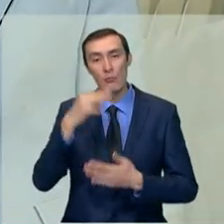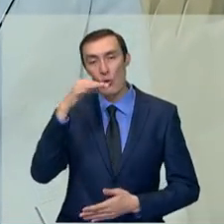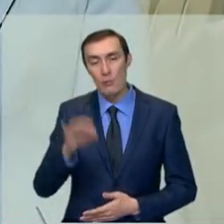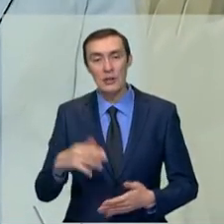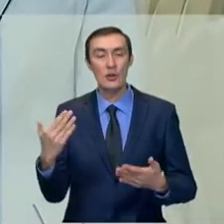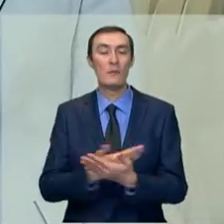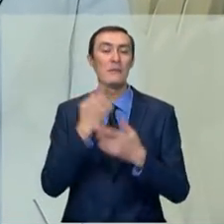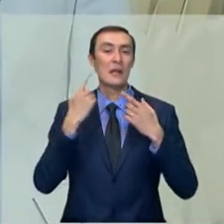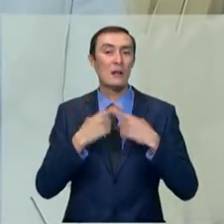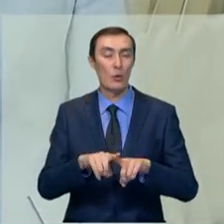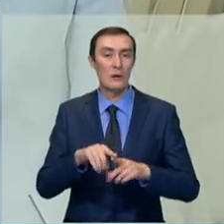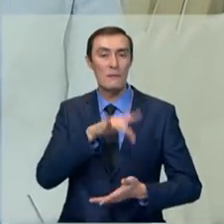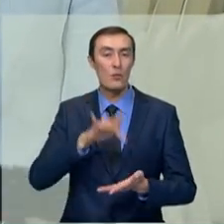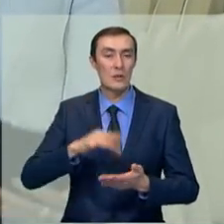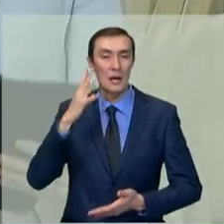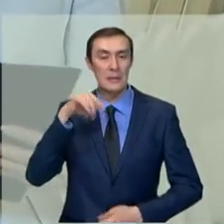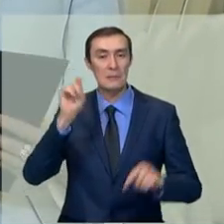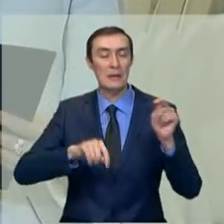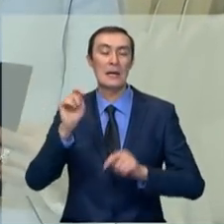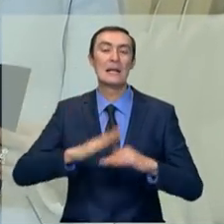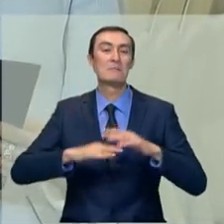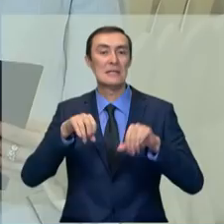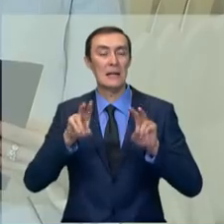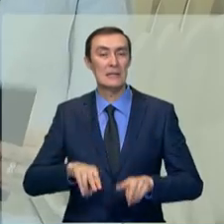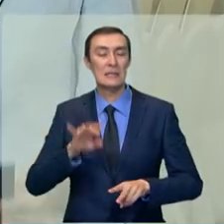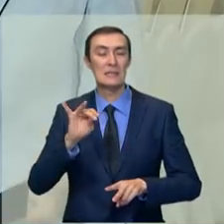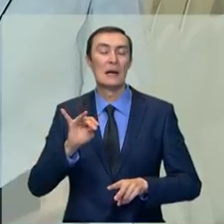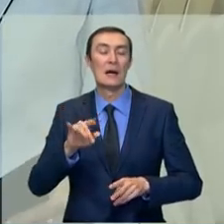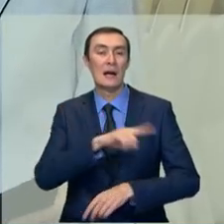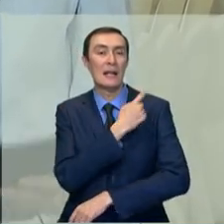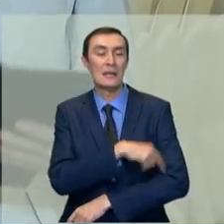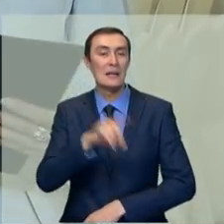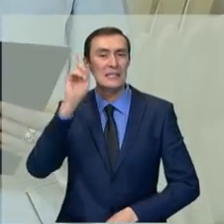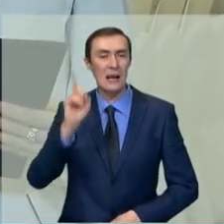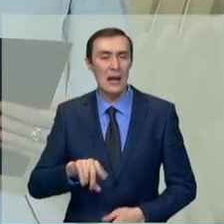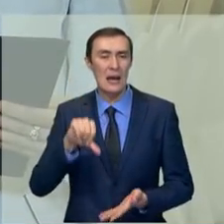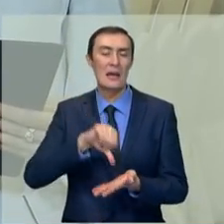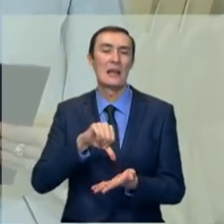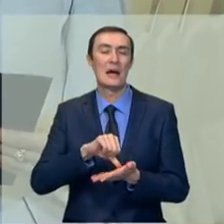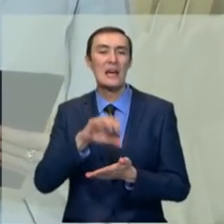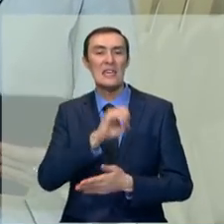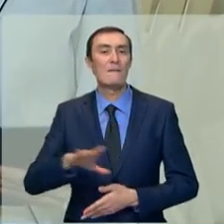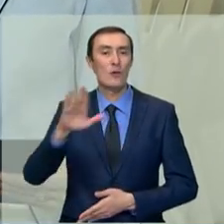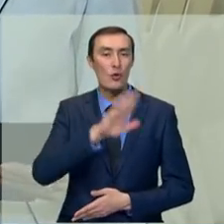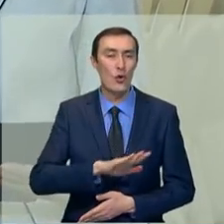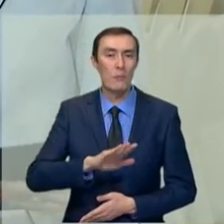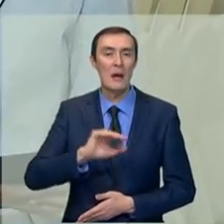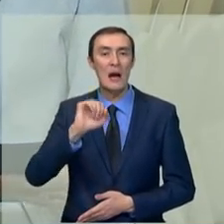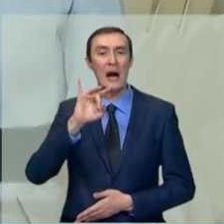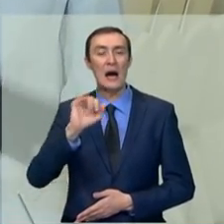передовыми технологиями. В Алматы приехали специалисты из клиник Израиля, стран Европы,